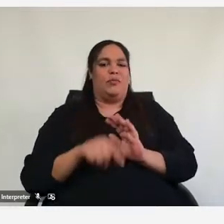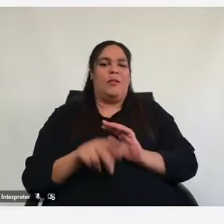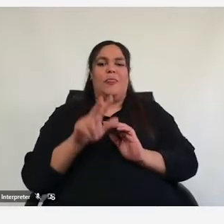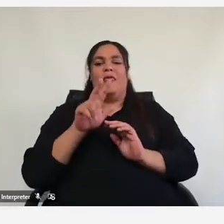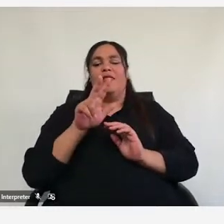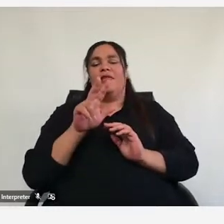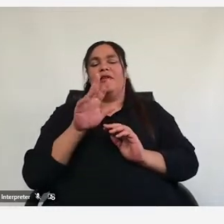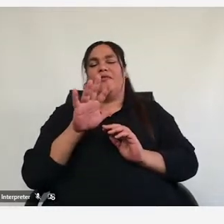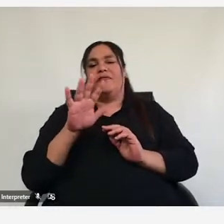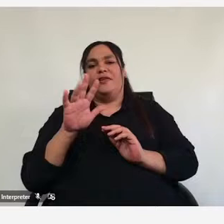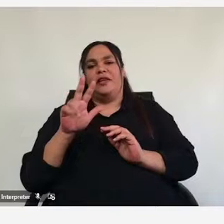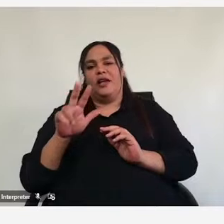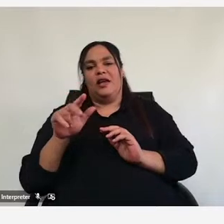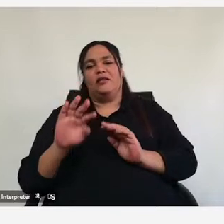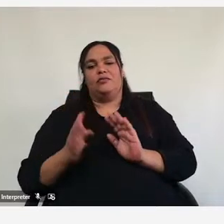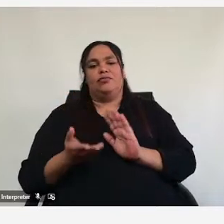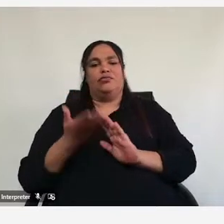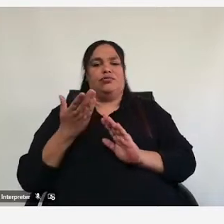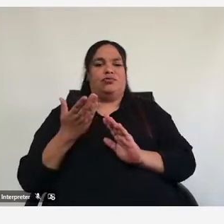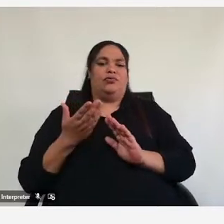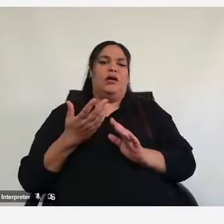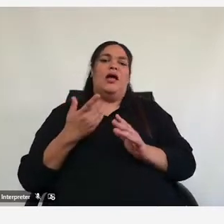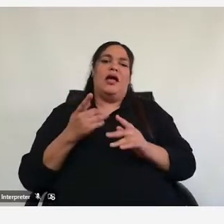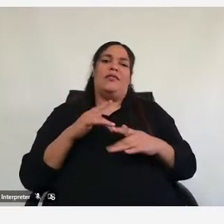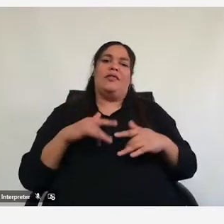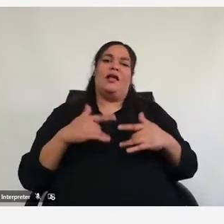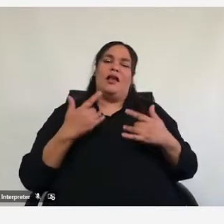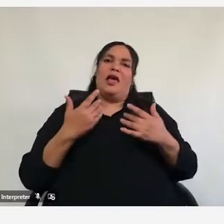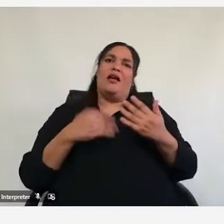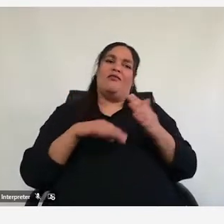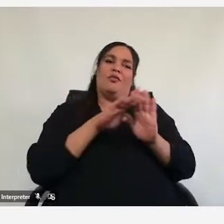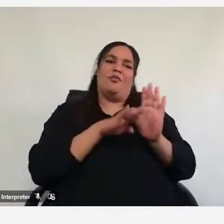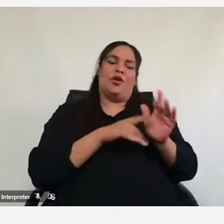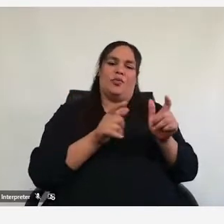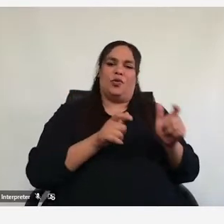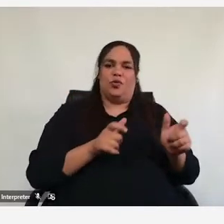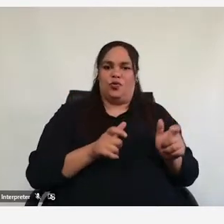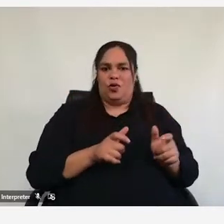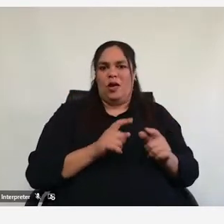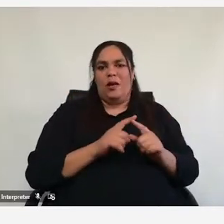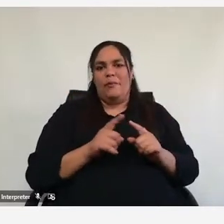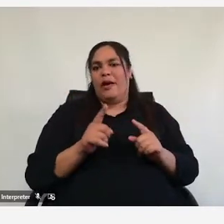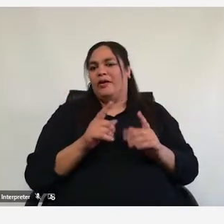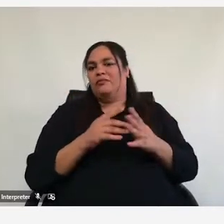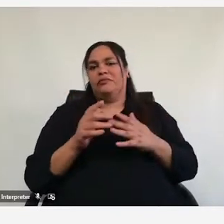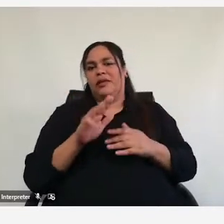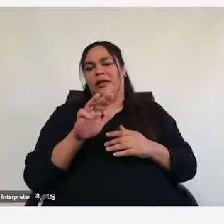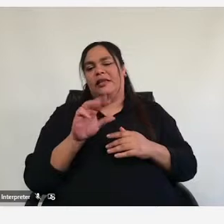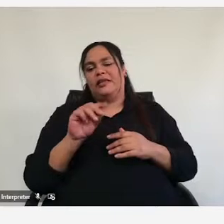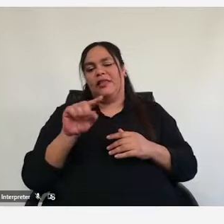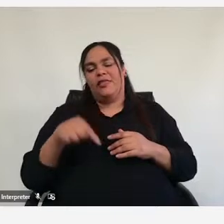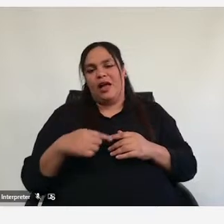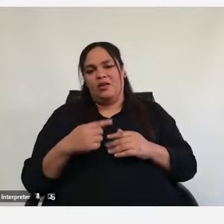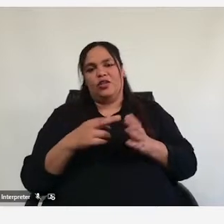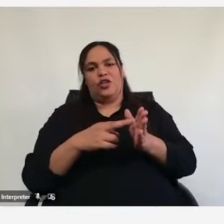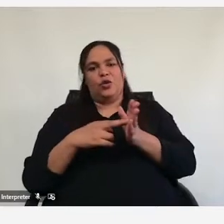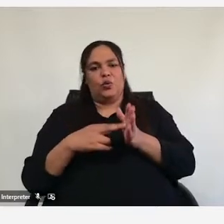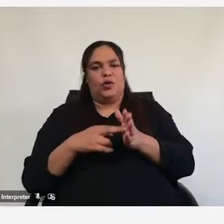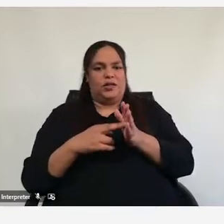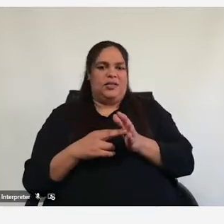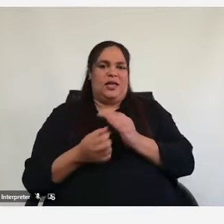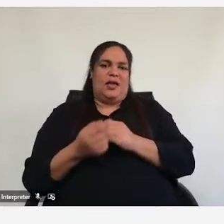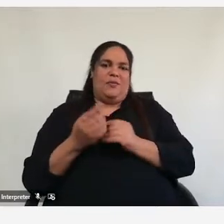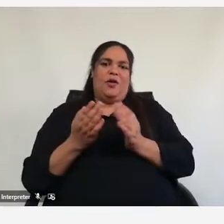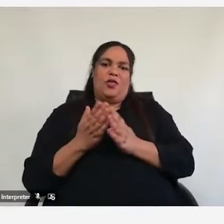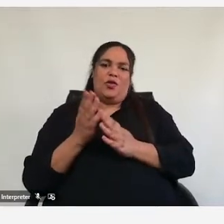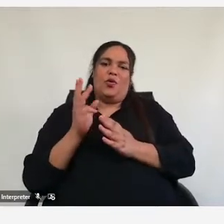in die armoedeverligting en volhoubare lewensonderhoudprogram te belê. Byna 90,000 kwesbare begunstigdes sal